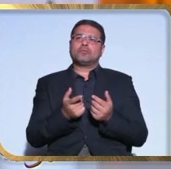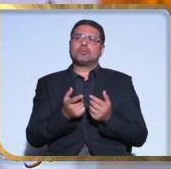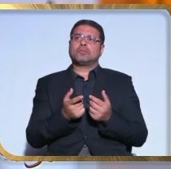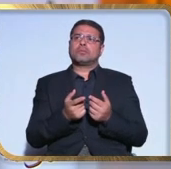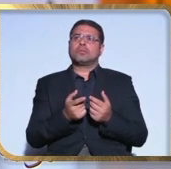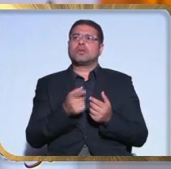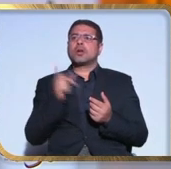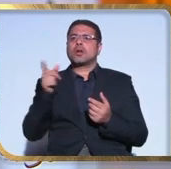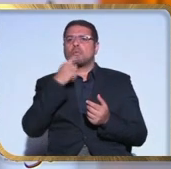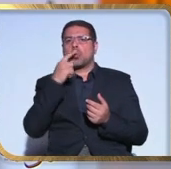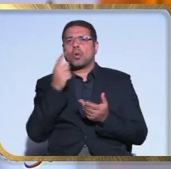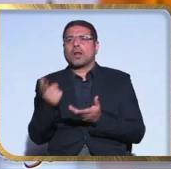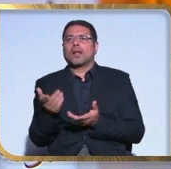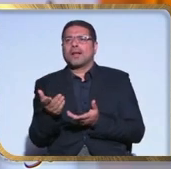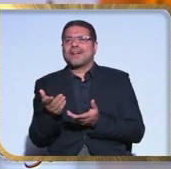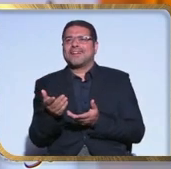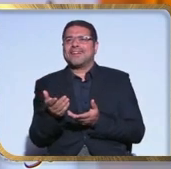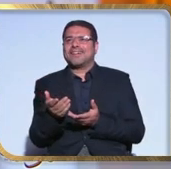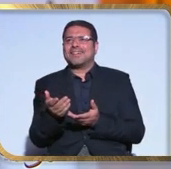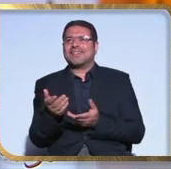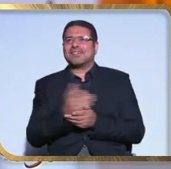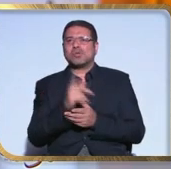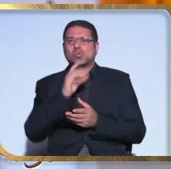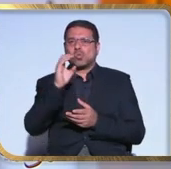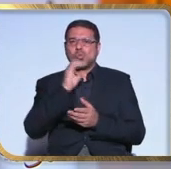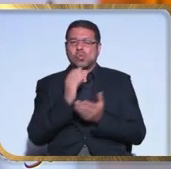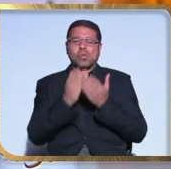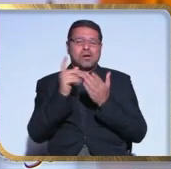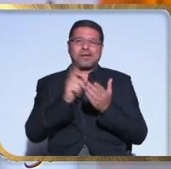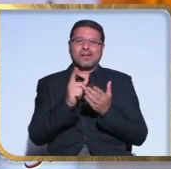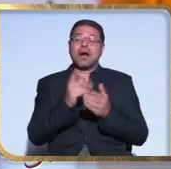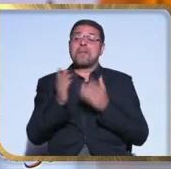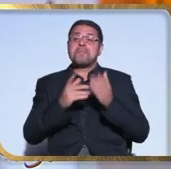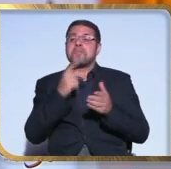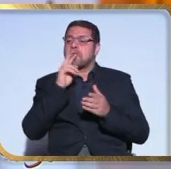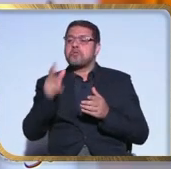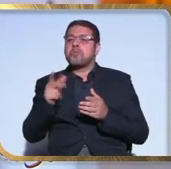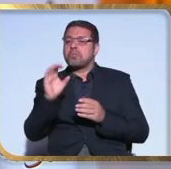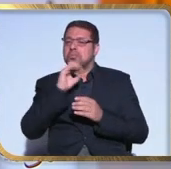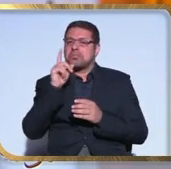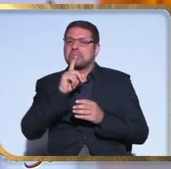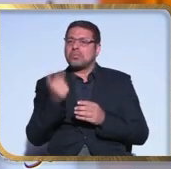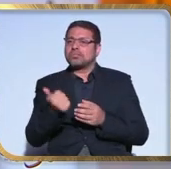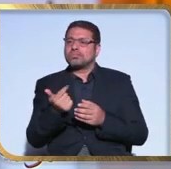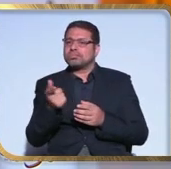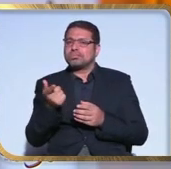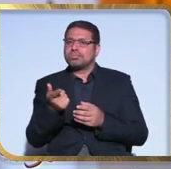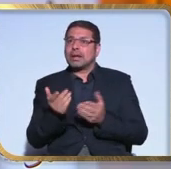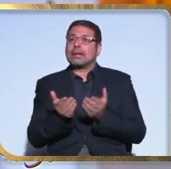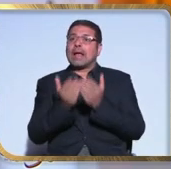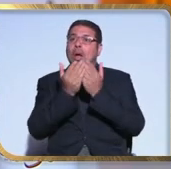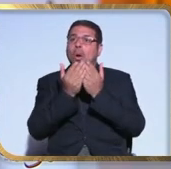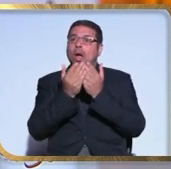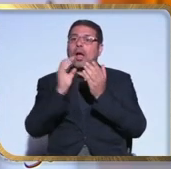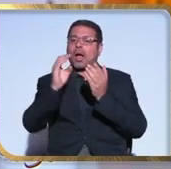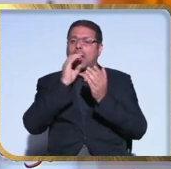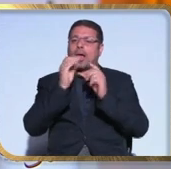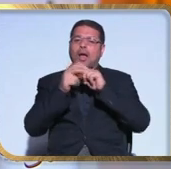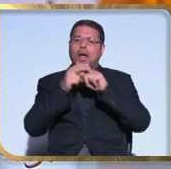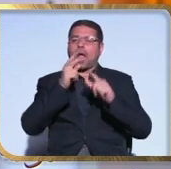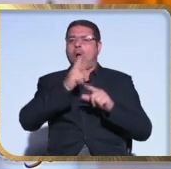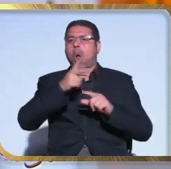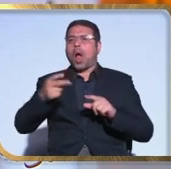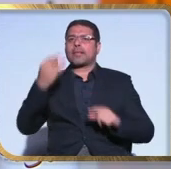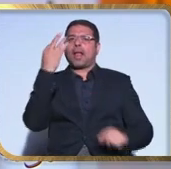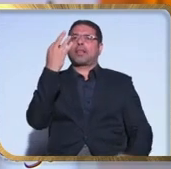ده انت اللي بتقولي انت بتقولي انه مش مستجاب لكن مين قاللك انه مش مستجاب الدعوه اجابتها ليها ثلاث انواع